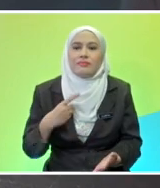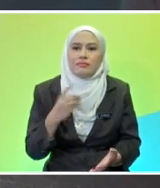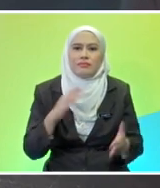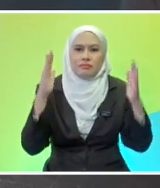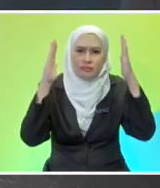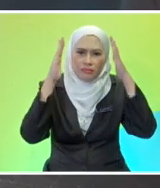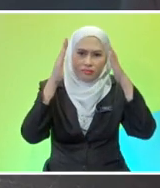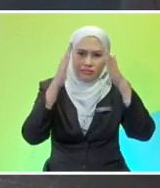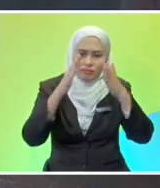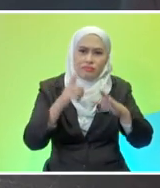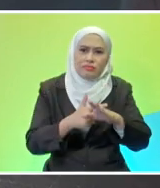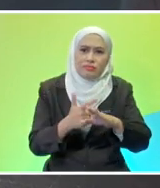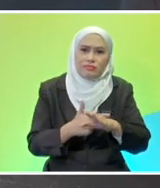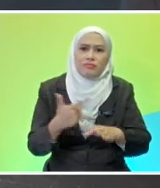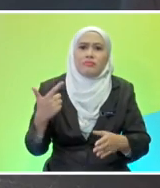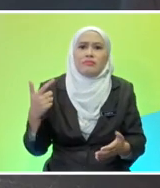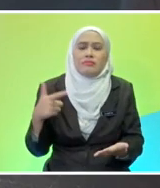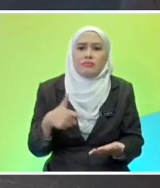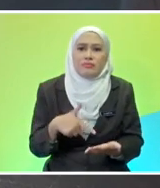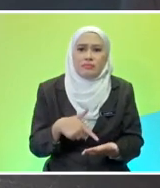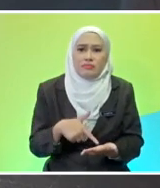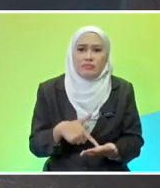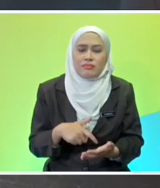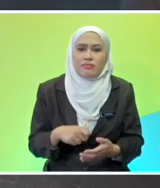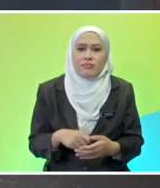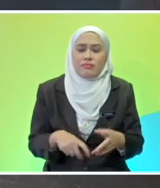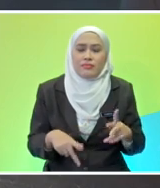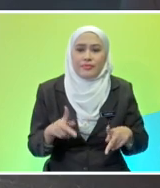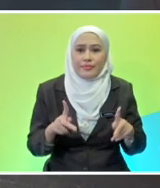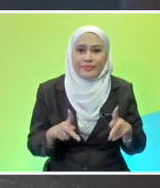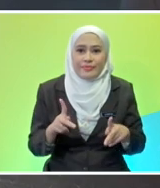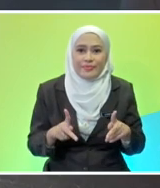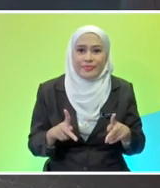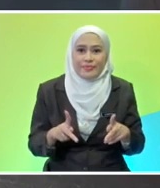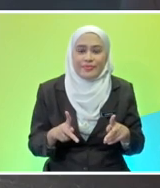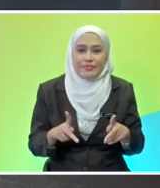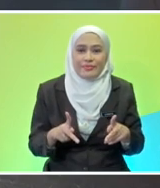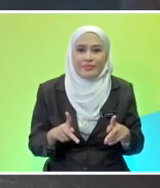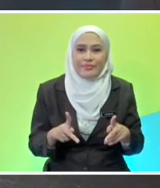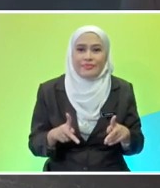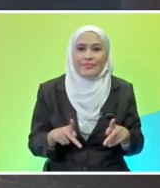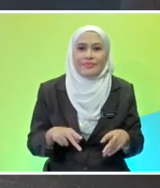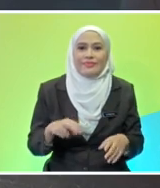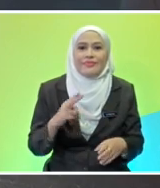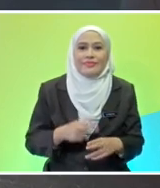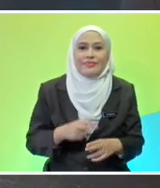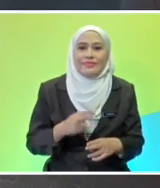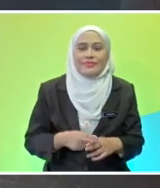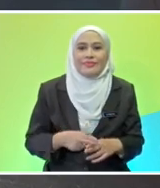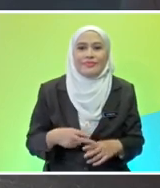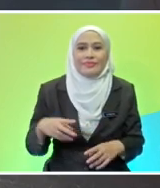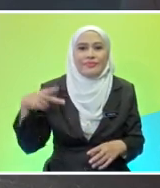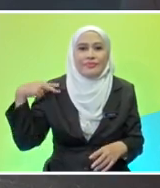tangan, janganlah kita bagi hentak kaki cikgu. Betul. Kalau hentak kaki, janganlah hentak kepala pula. Maksudnya janganlah hentak angguk-angguk pula cikgu kan. Nah, nanti